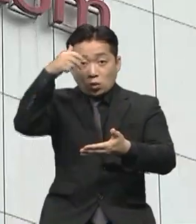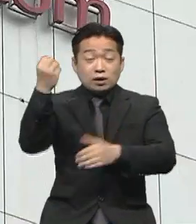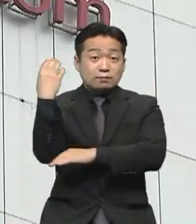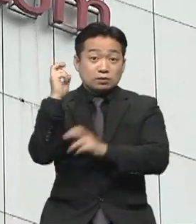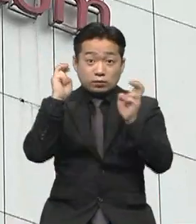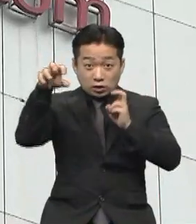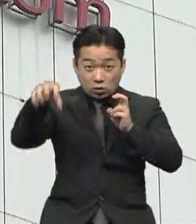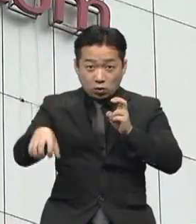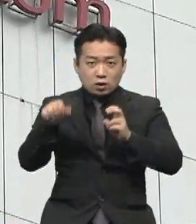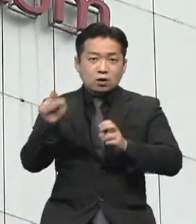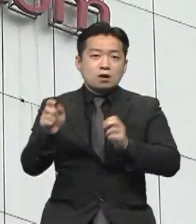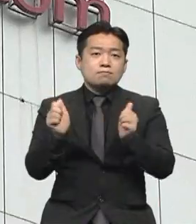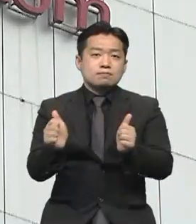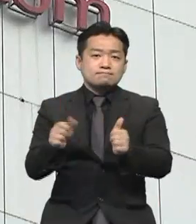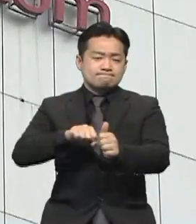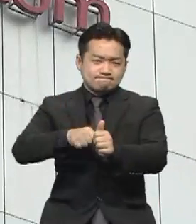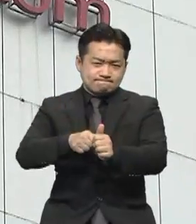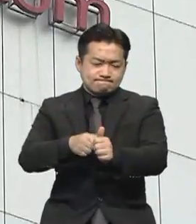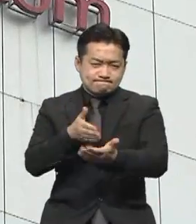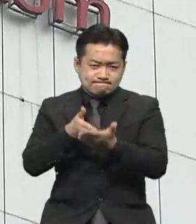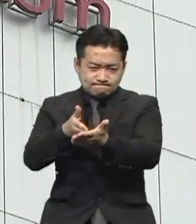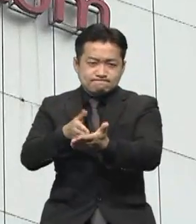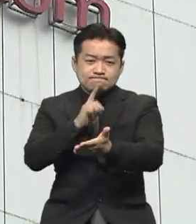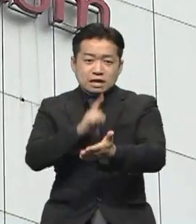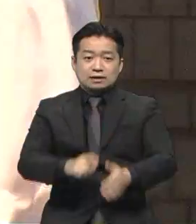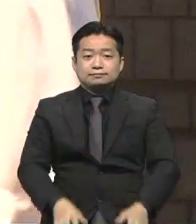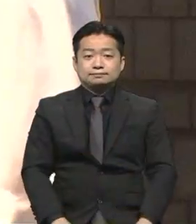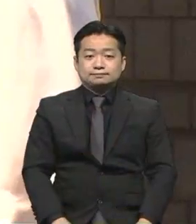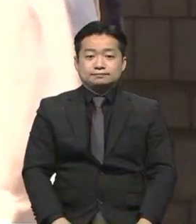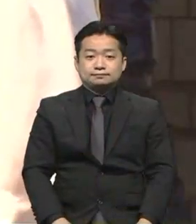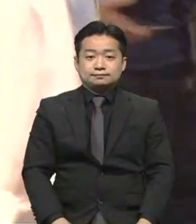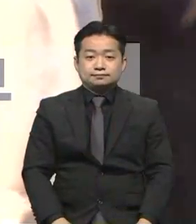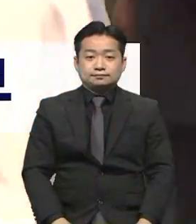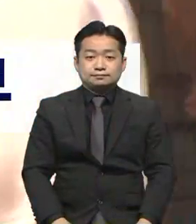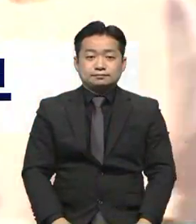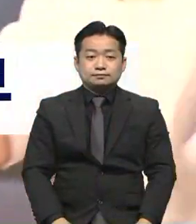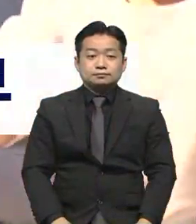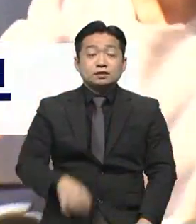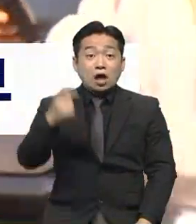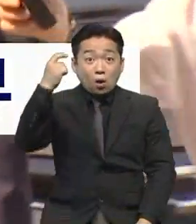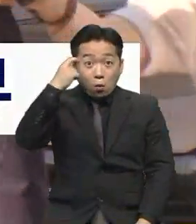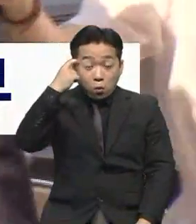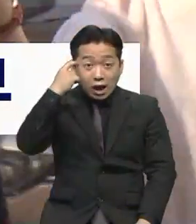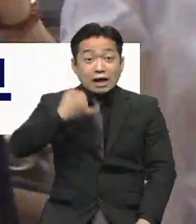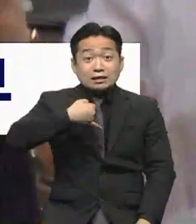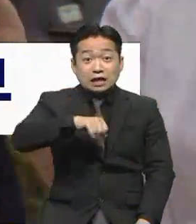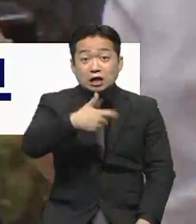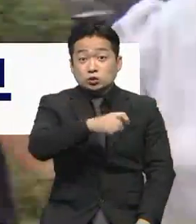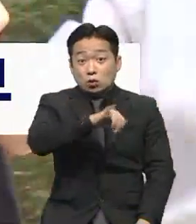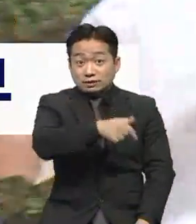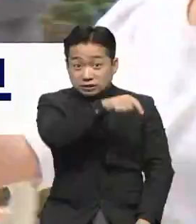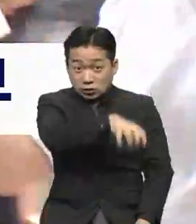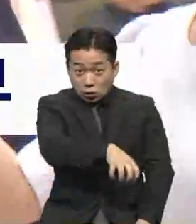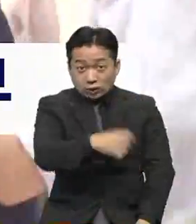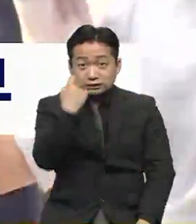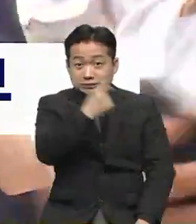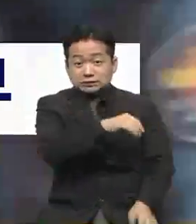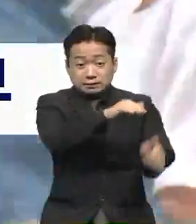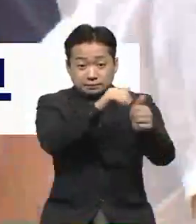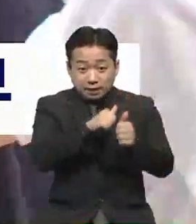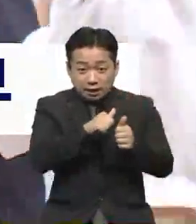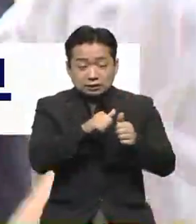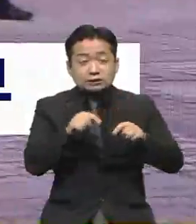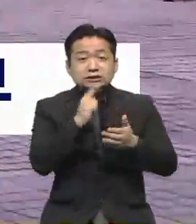겨냥해 반드시 법적 책임을 묻겠다고 강조했습니다. 입시 비리 의혹의 당사자인 딸 조민 씨는 증인 지원